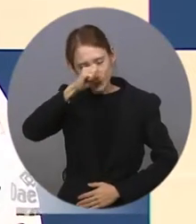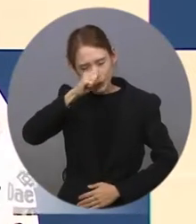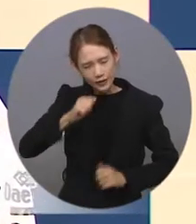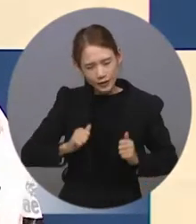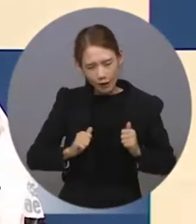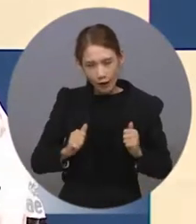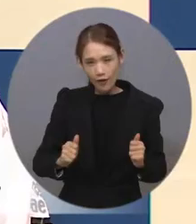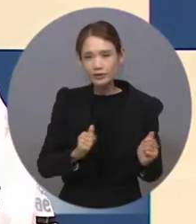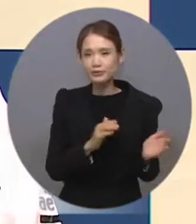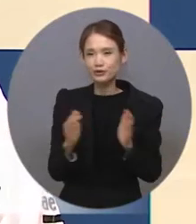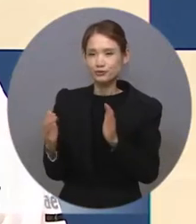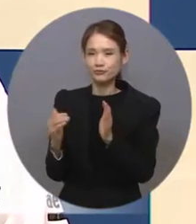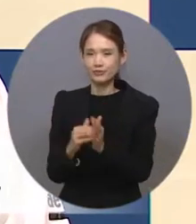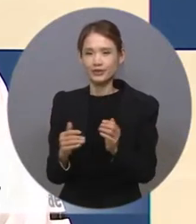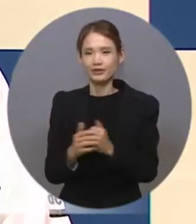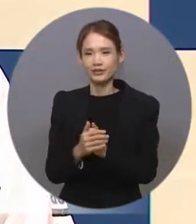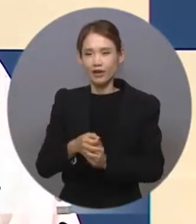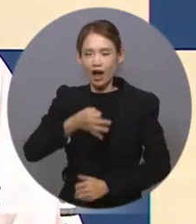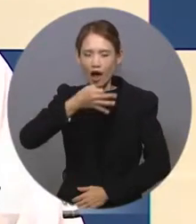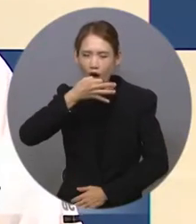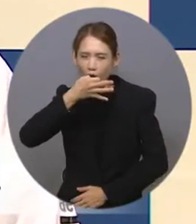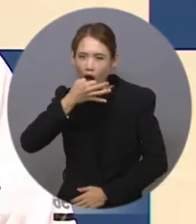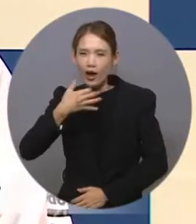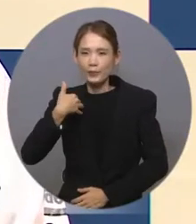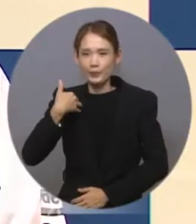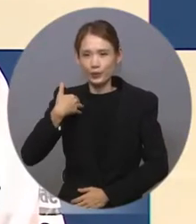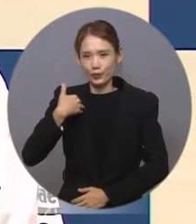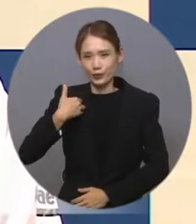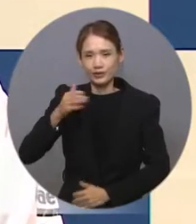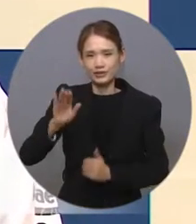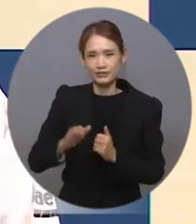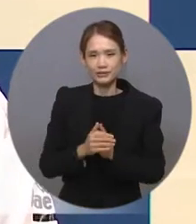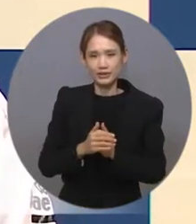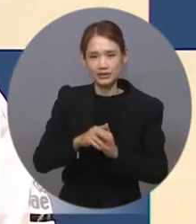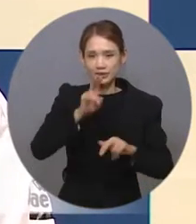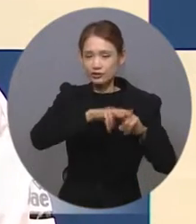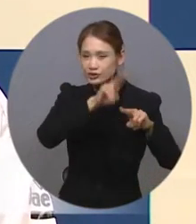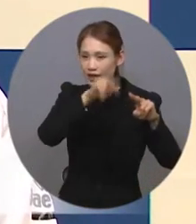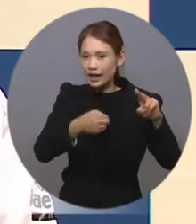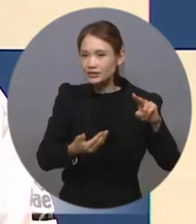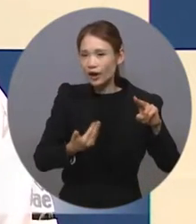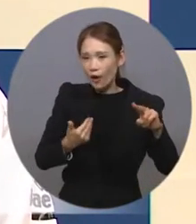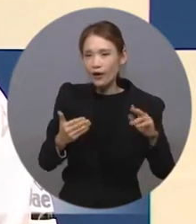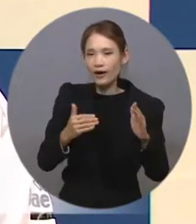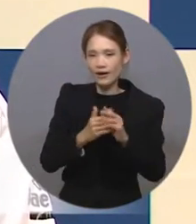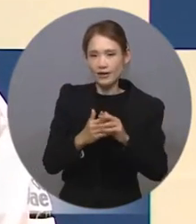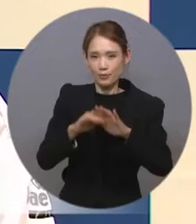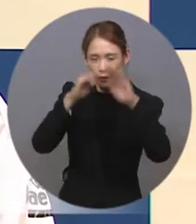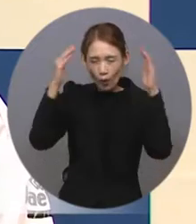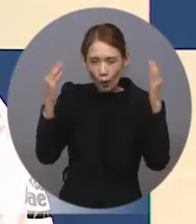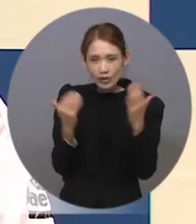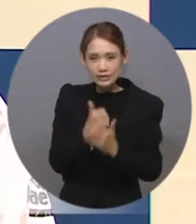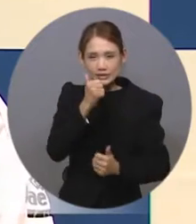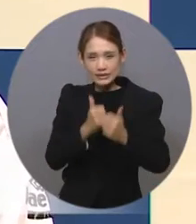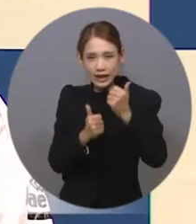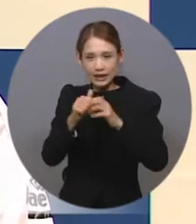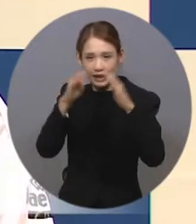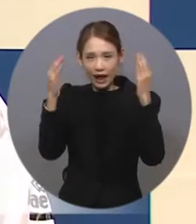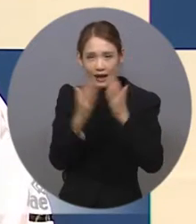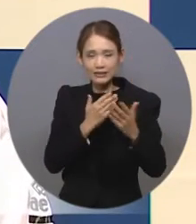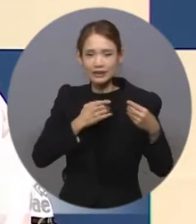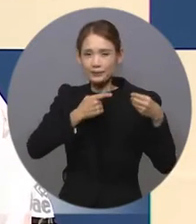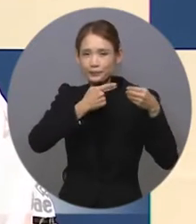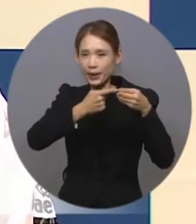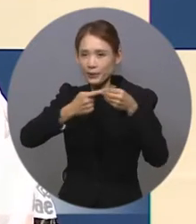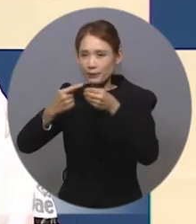준비했습니다 어떻게 보면 욕심일 수도 있겠지만 아 은퇴하기 전까지 이제 모든 시합에서 다 1등을 하는 것을